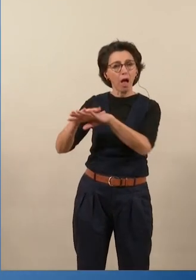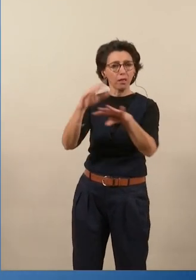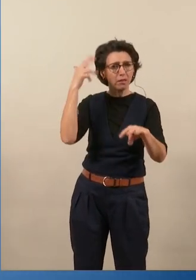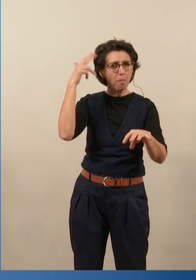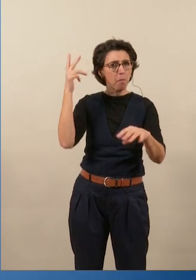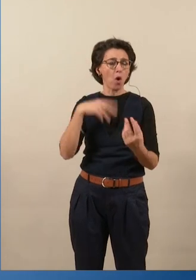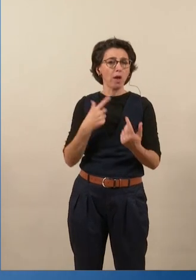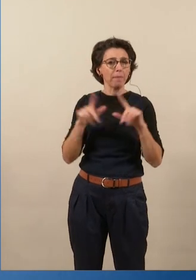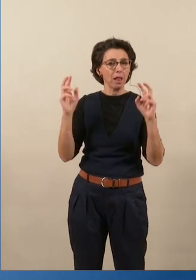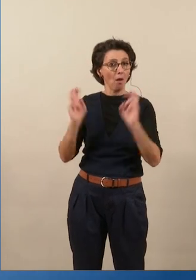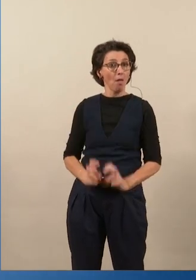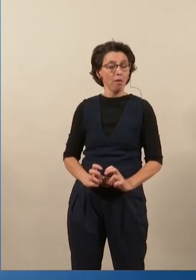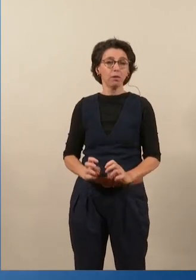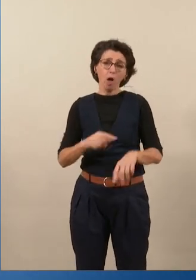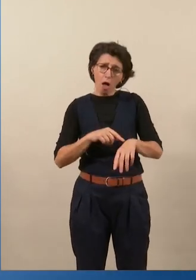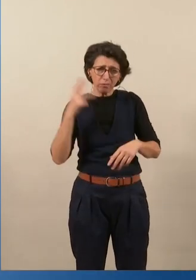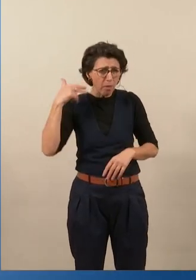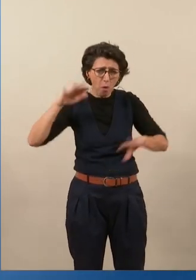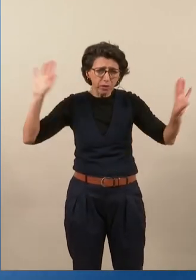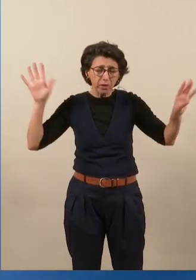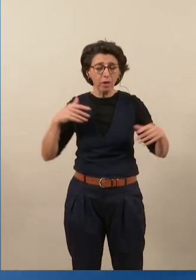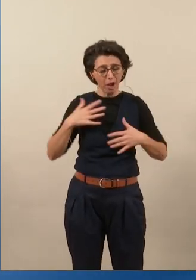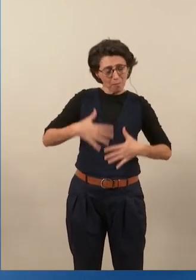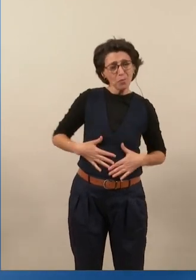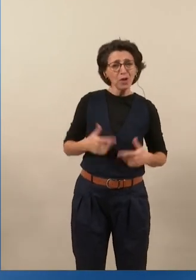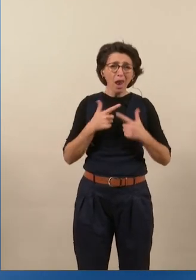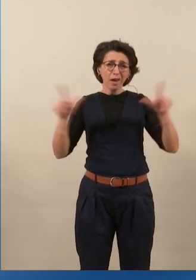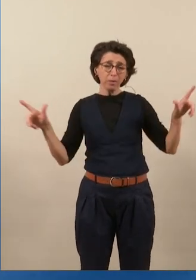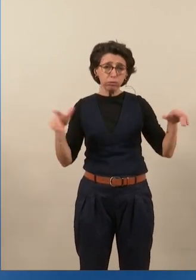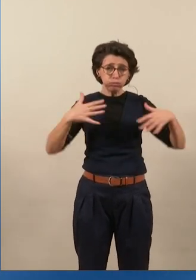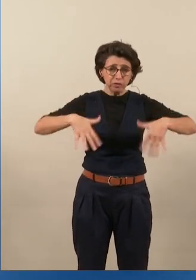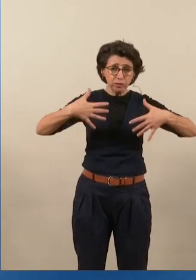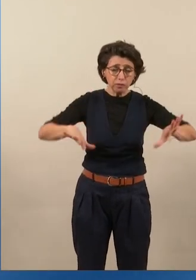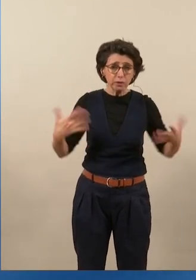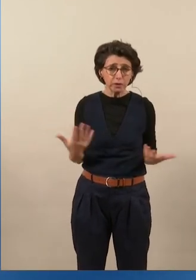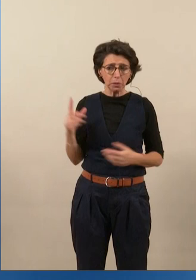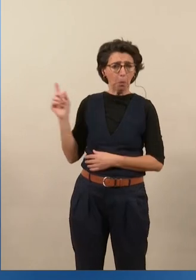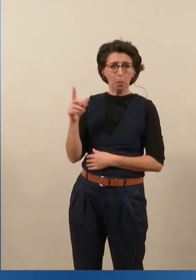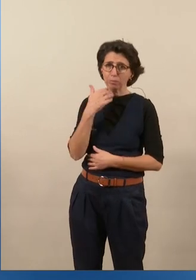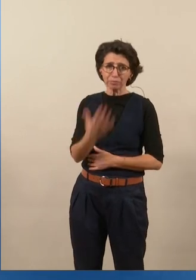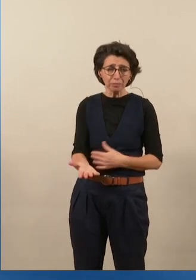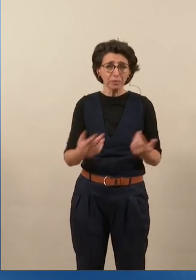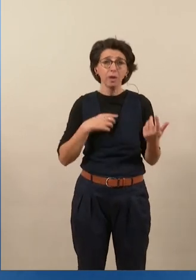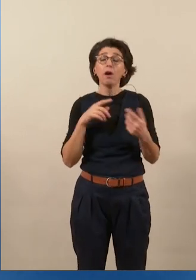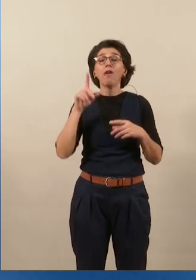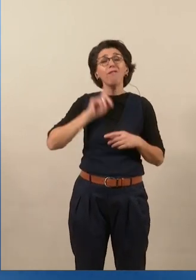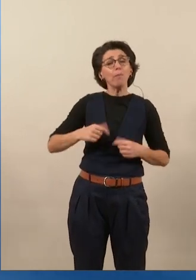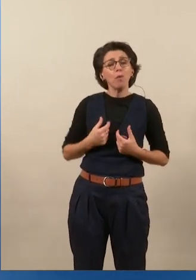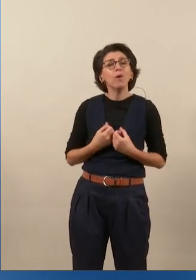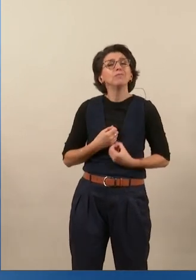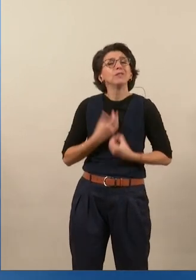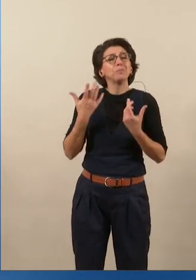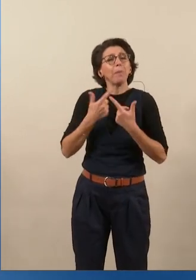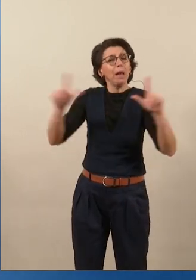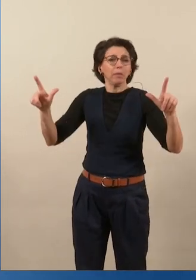l'horaire que pour une femme la liberté de se vêtir comme elle le souhaite n'est plus une évidence que pour une femme la liberté de s'exprimer